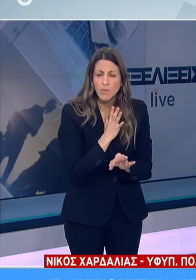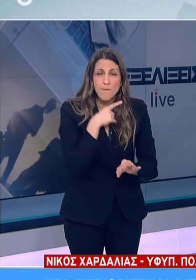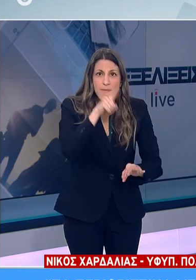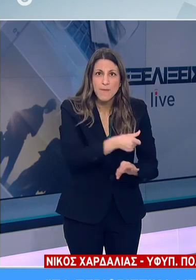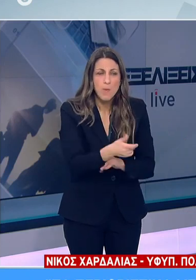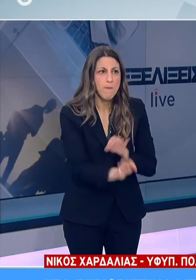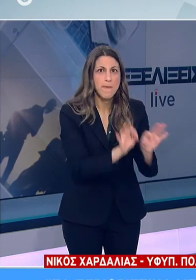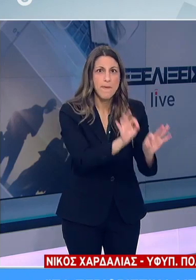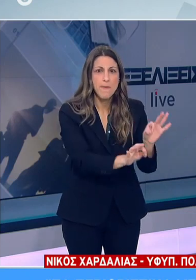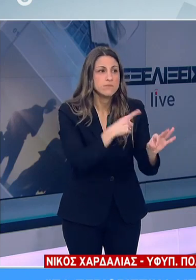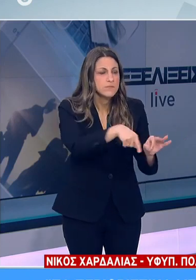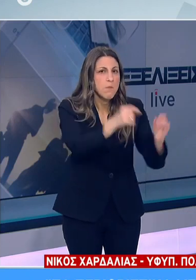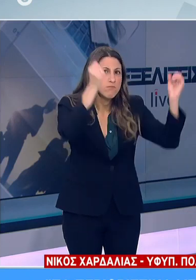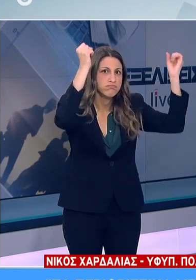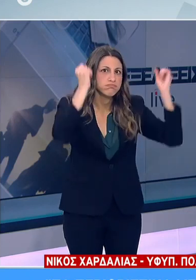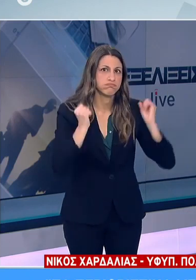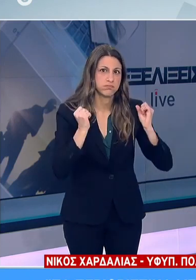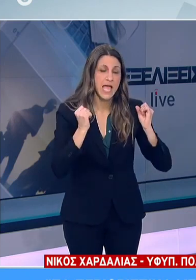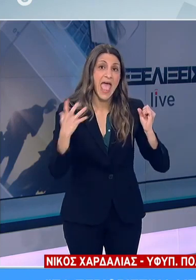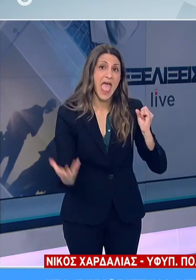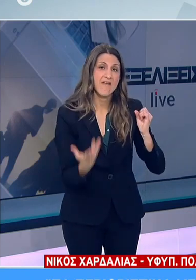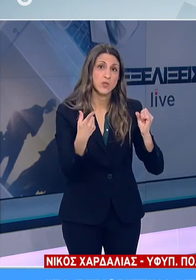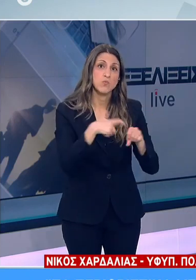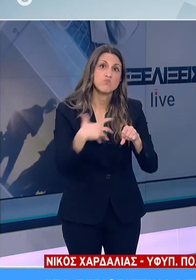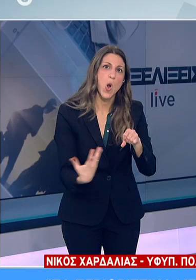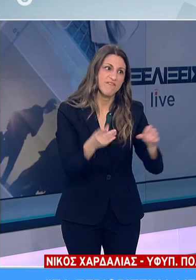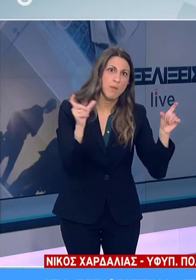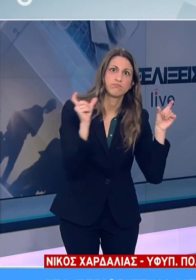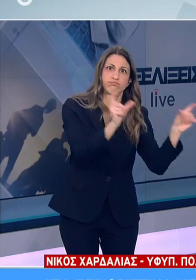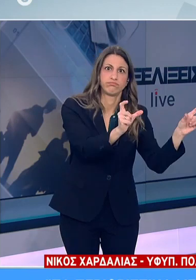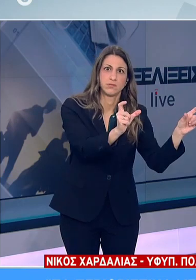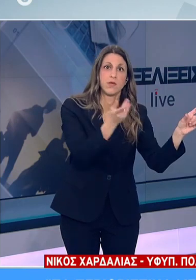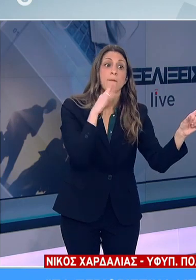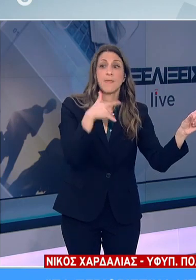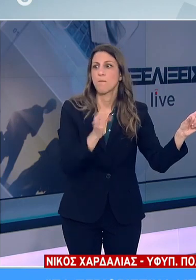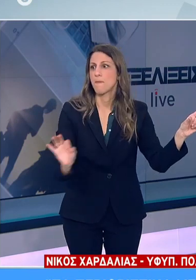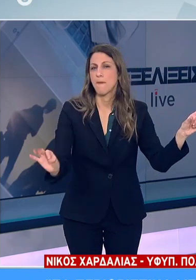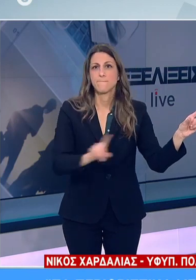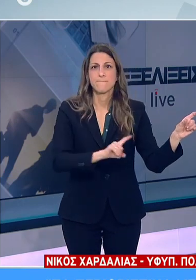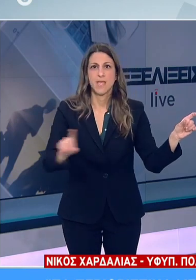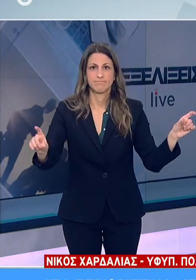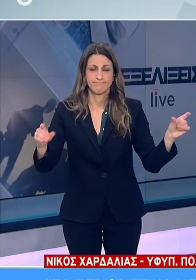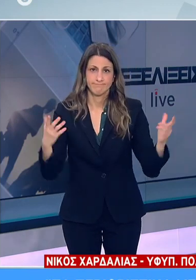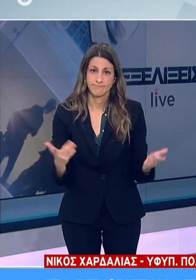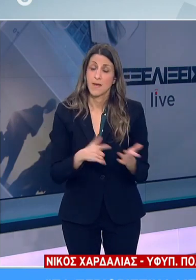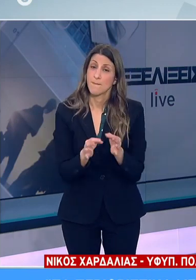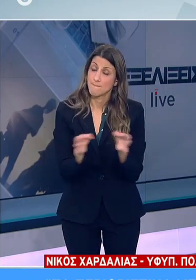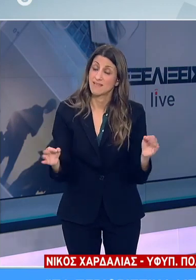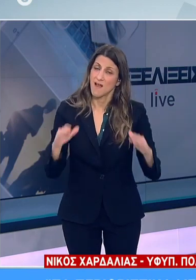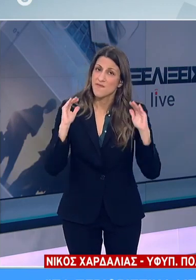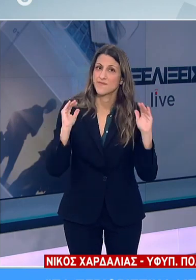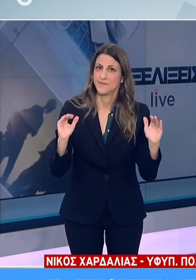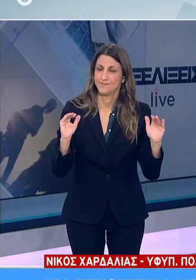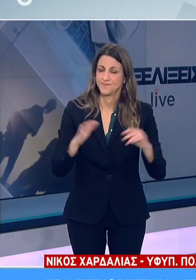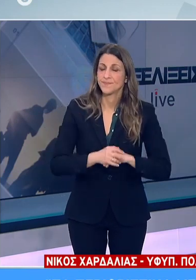αν χαλαρώσουμε και κυρίως αν δεν τηρηθούν τα μέτρα και οι κανόνες υγιεινής που πρέπει να ακολουθούμε στο εξής. Η